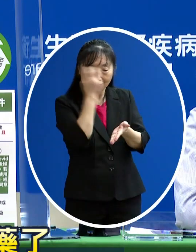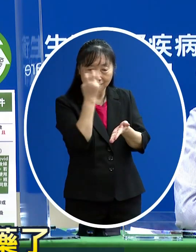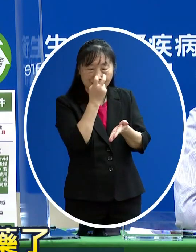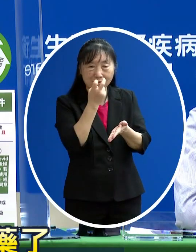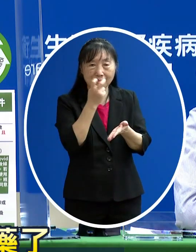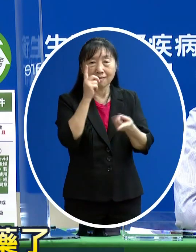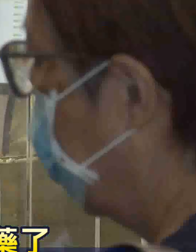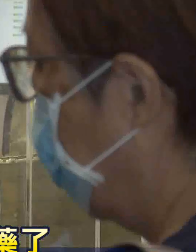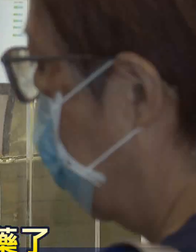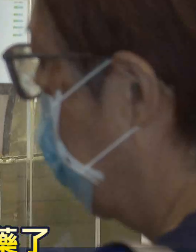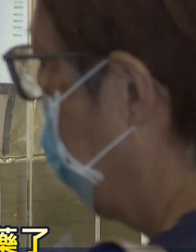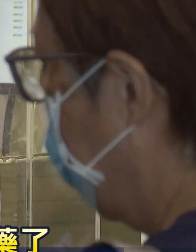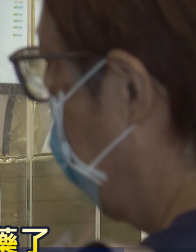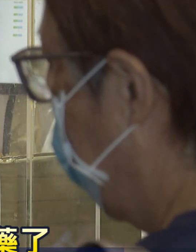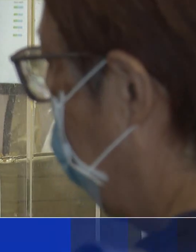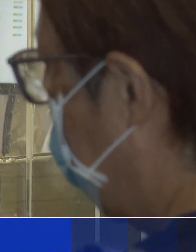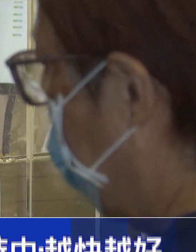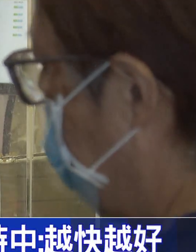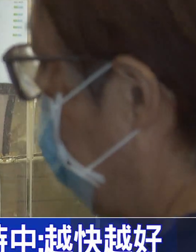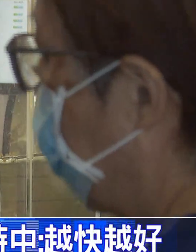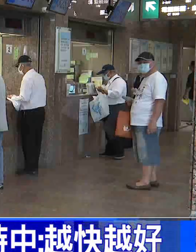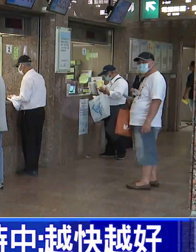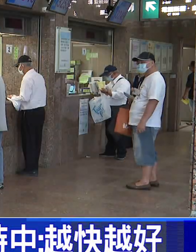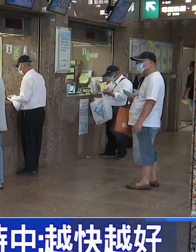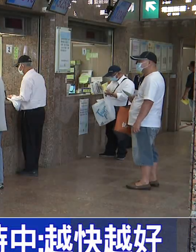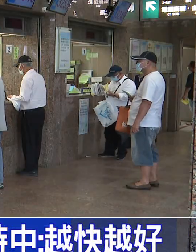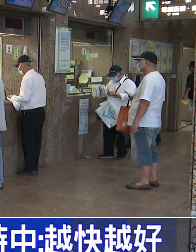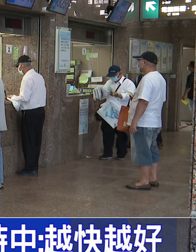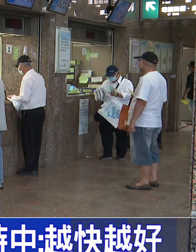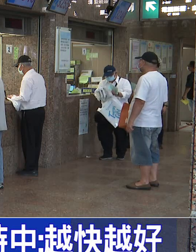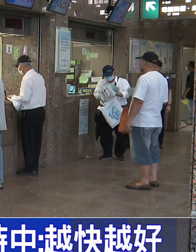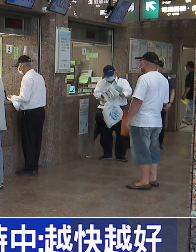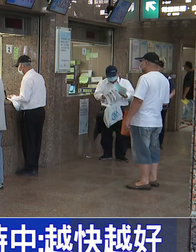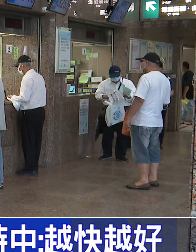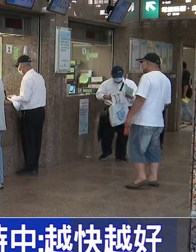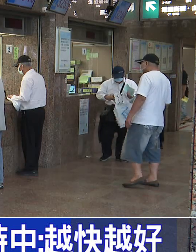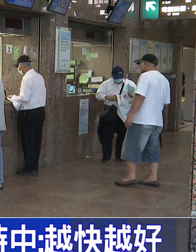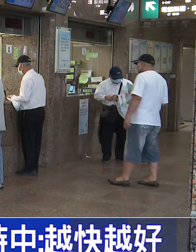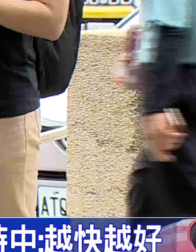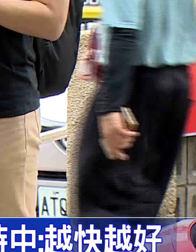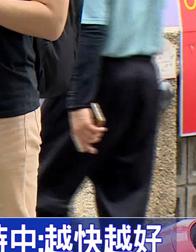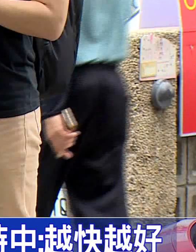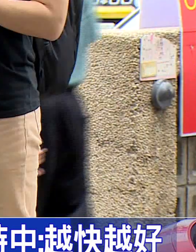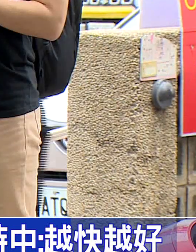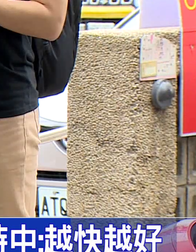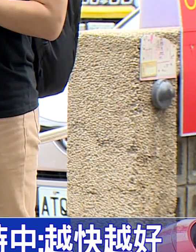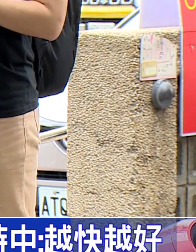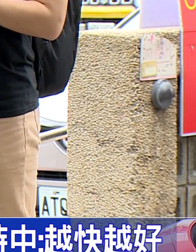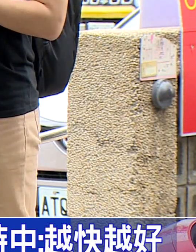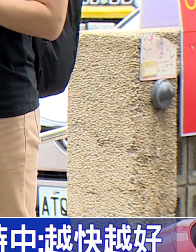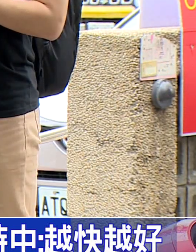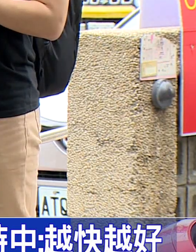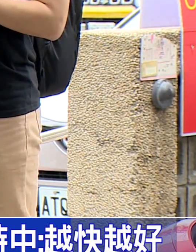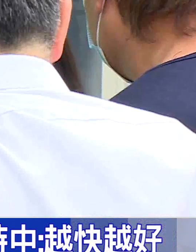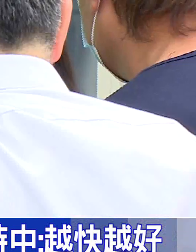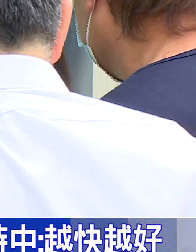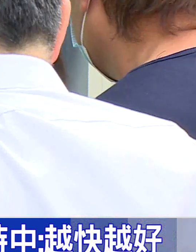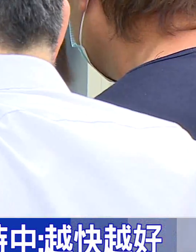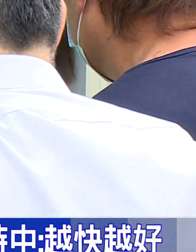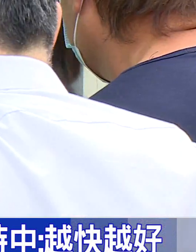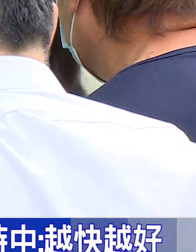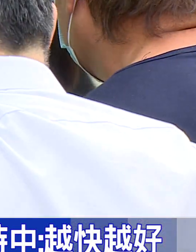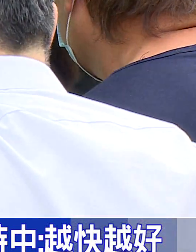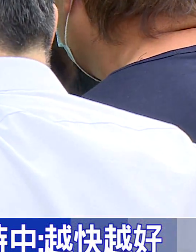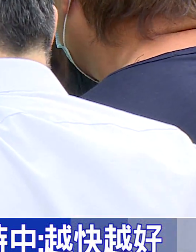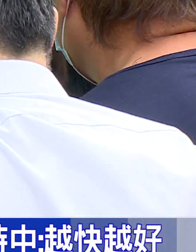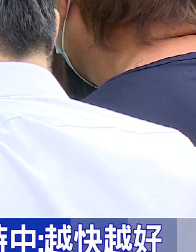就可以来开药 了。除了尽快投药，也有专家认为病人端和医疗端都有问题存在，若是病人警觉性不够高，